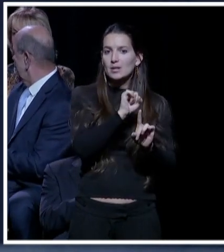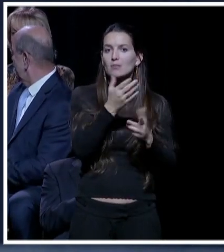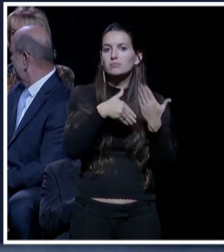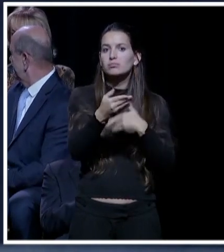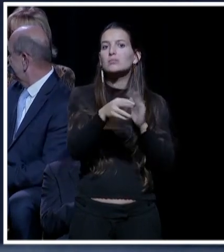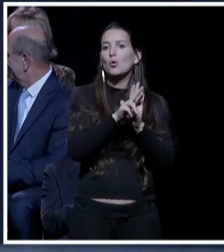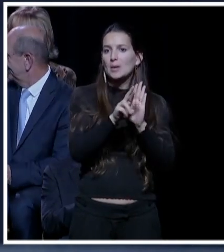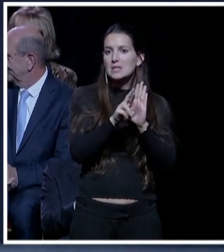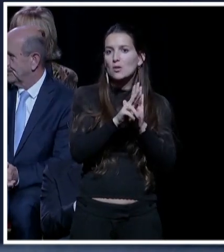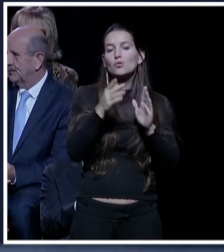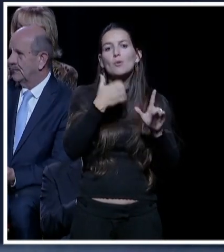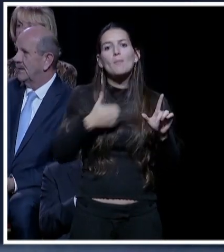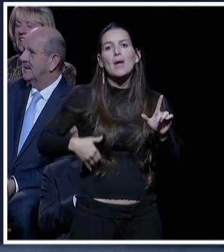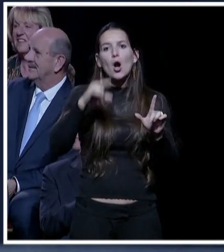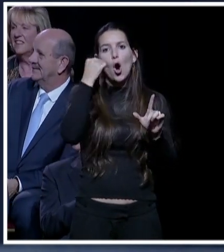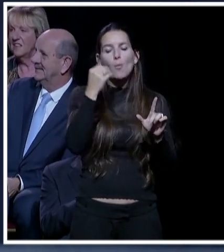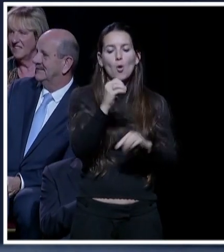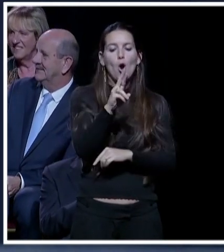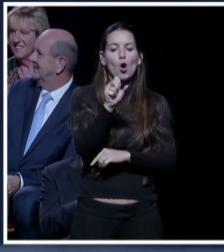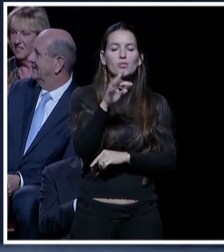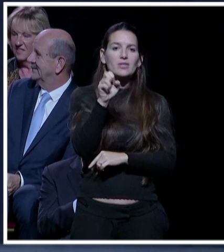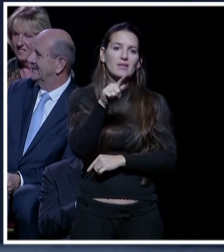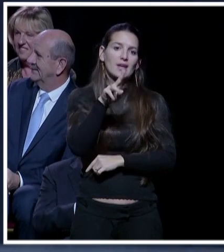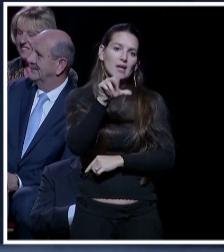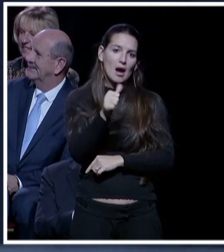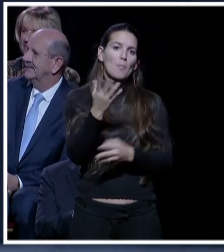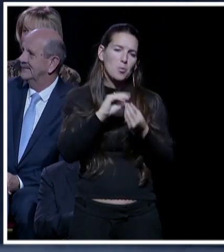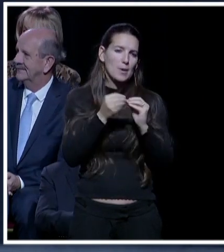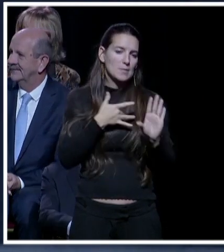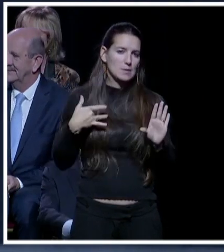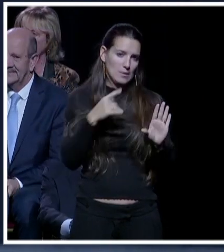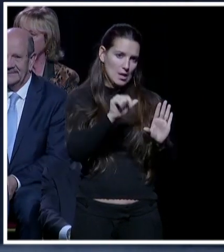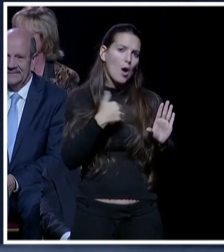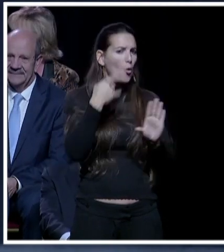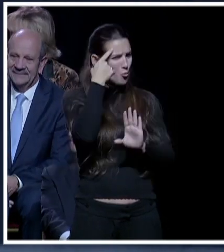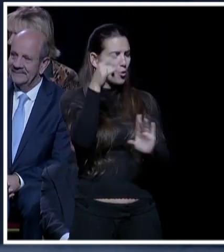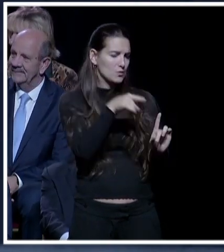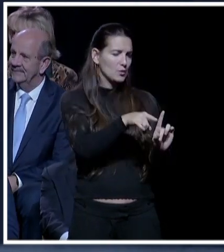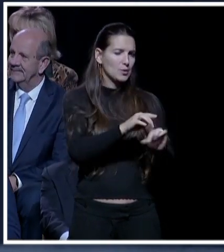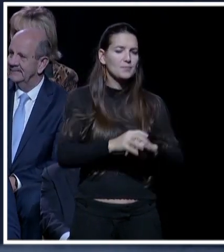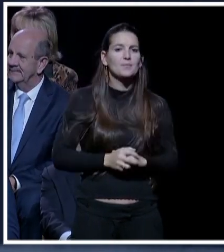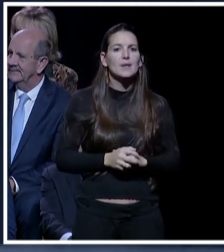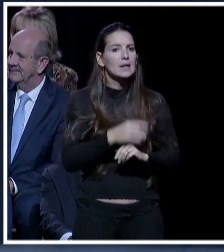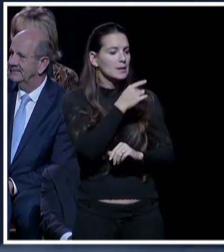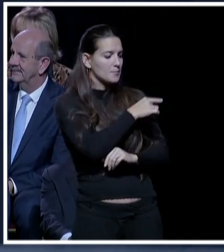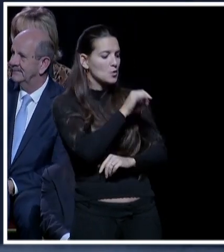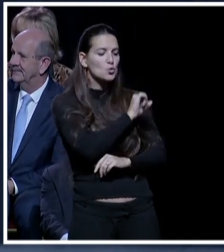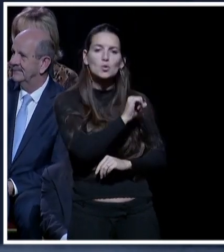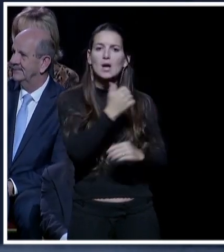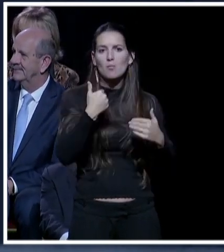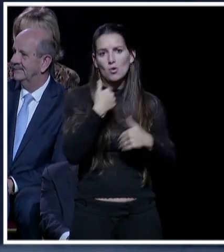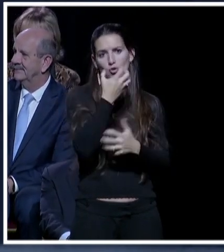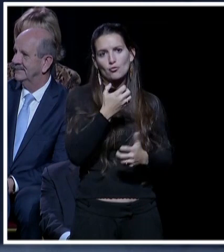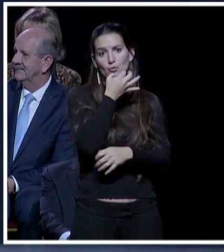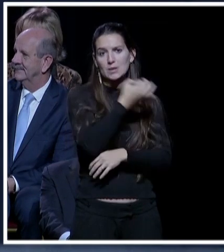Christian Ortega, qui a des petits soucis de santé, on pense très fort à lui, on l'aime beaucoup. Et je voudrais dire à Sonia Fréjac que je la retrouve avec beaucoup de